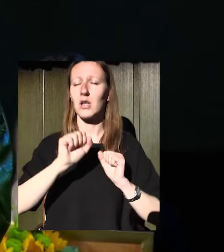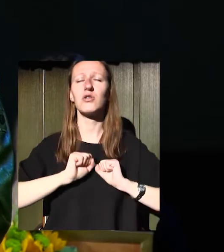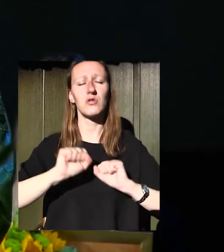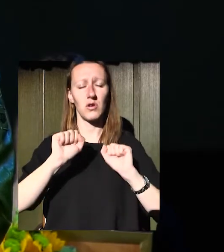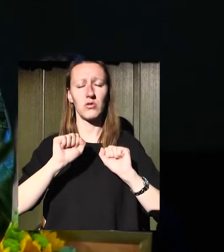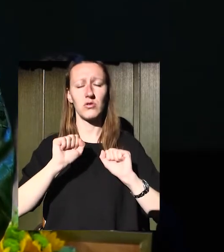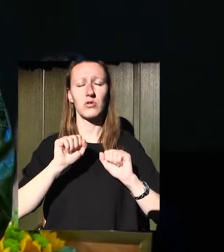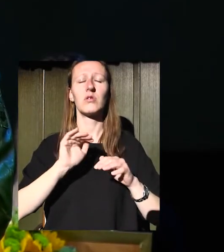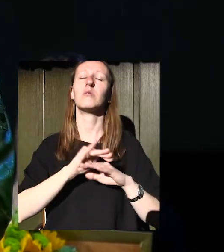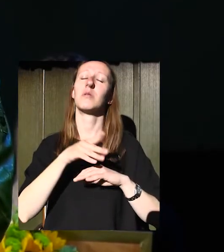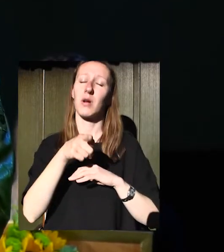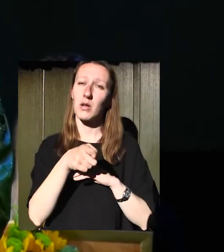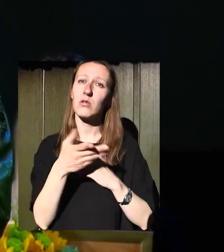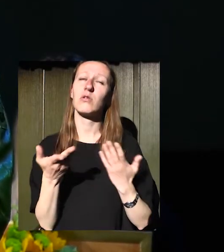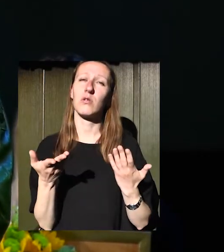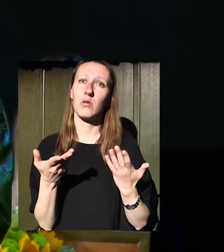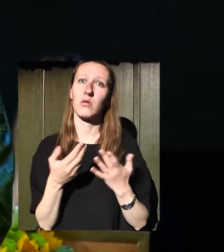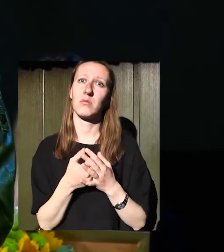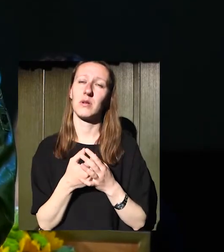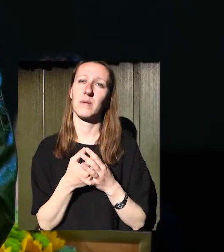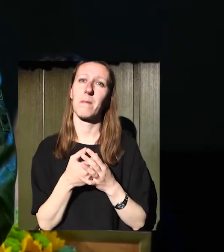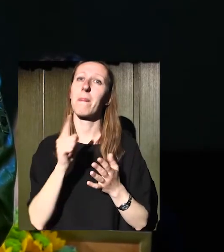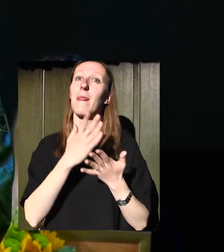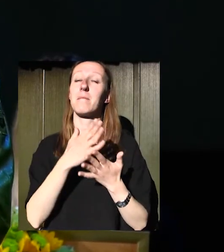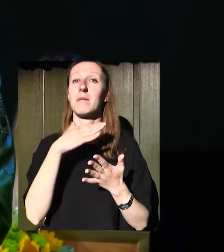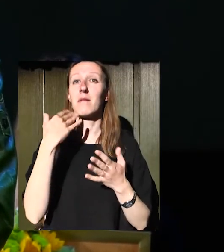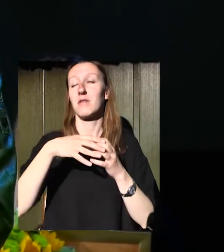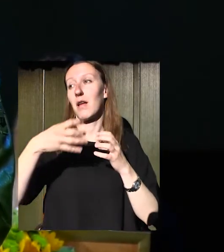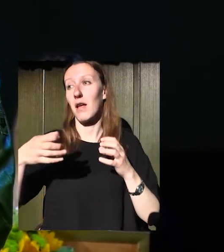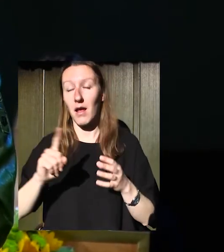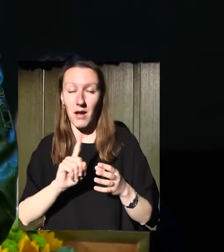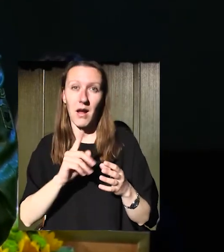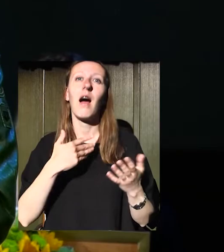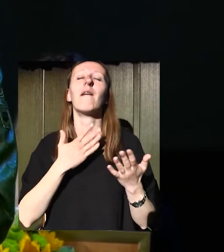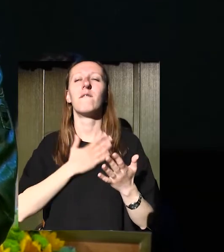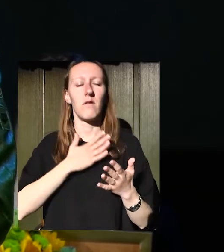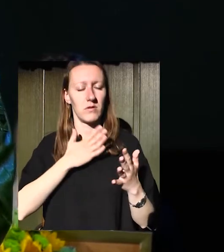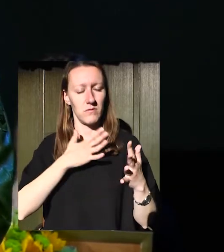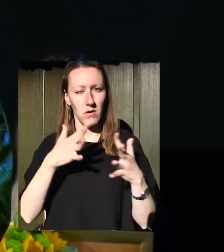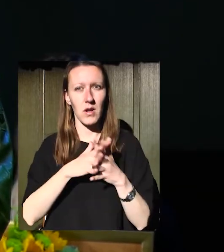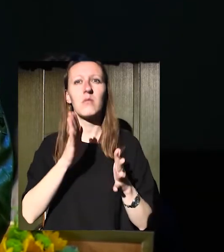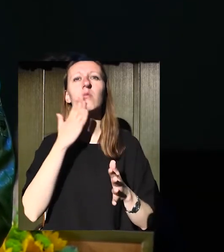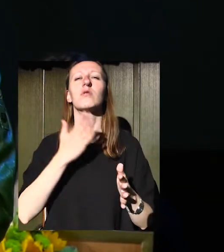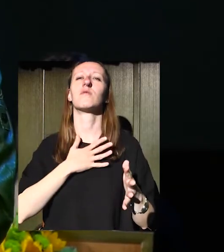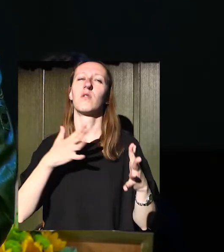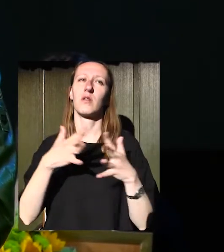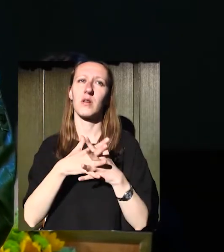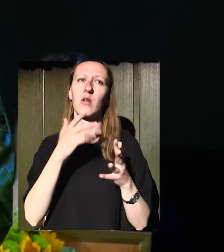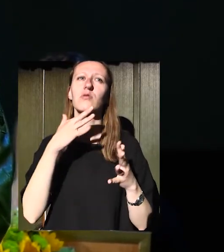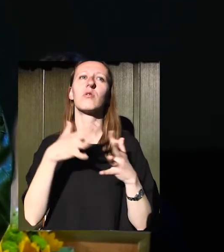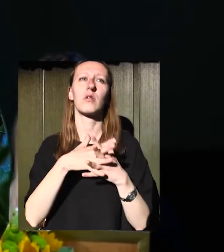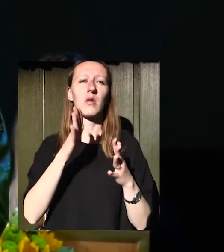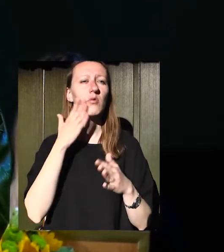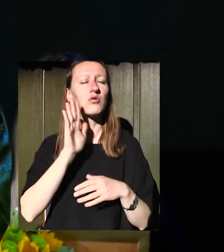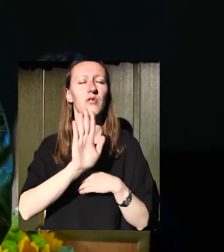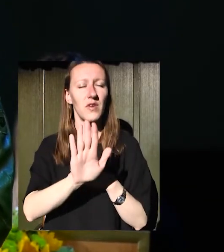dalje. Prema tome, ne bi previše dužio, volite svoj grad, poštujte svoj grad kao